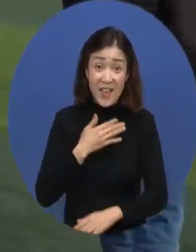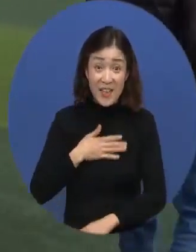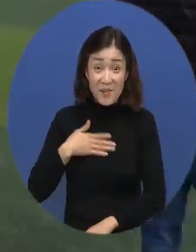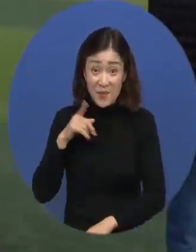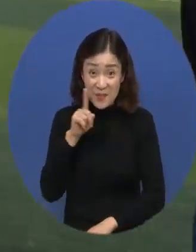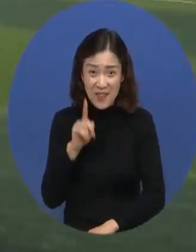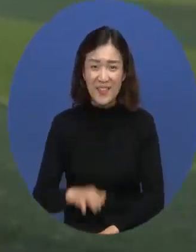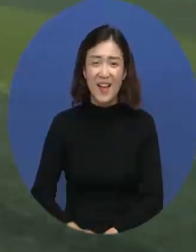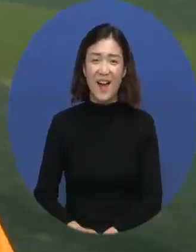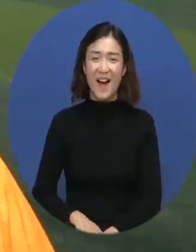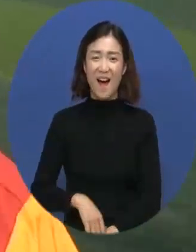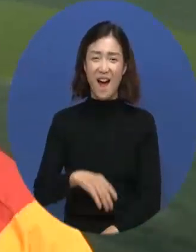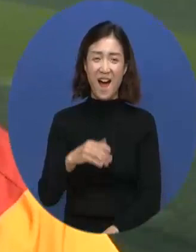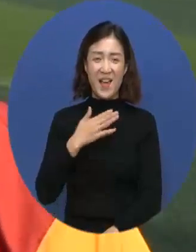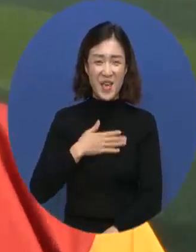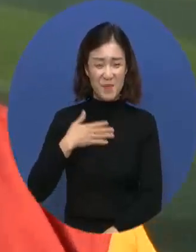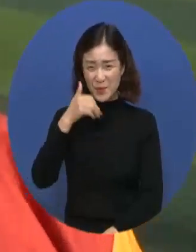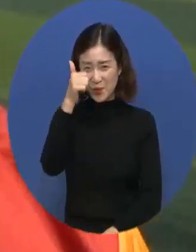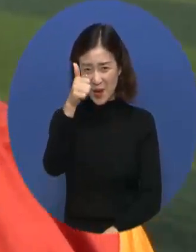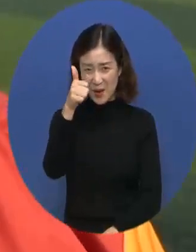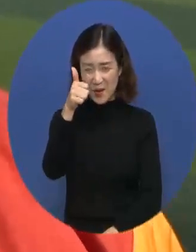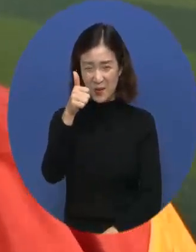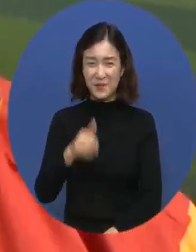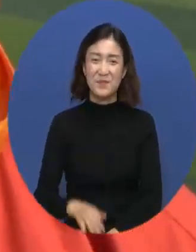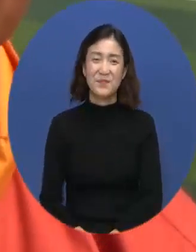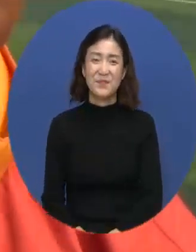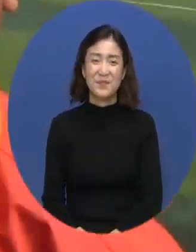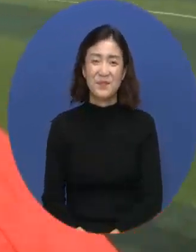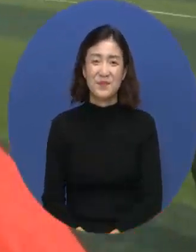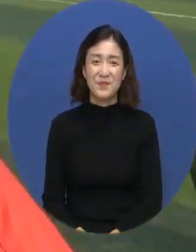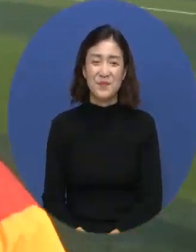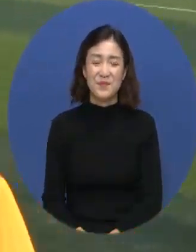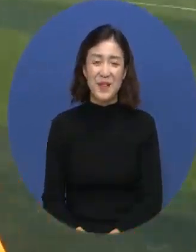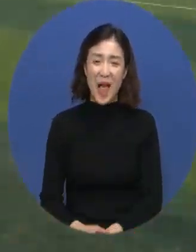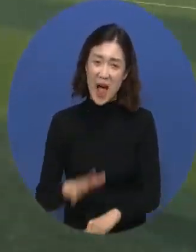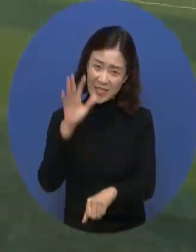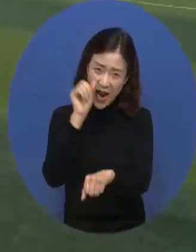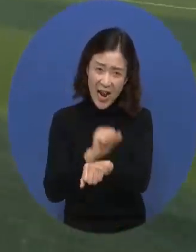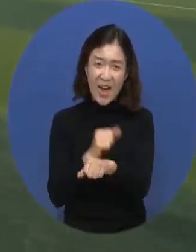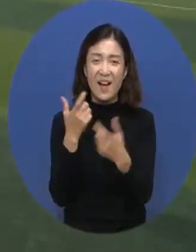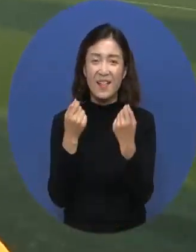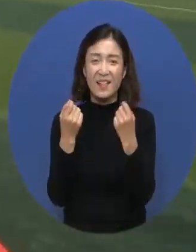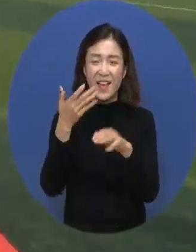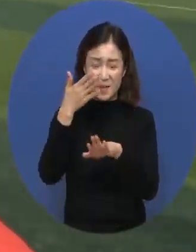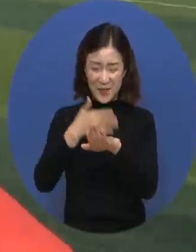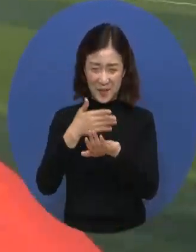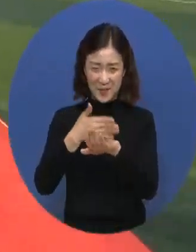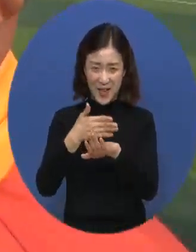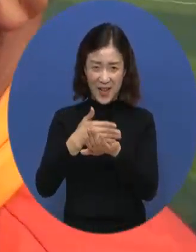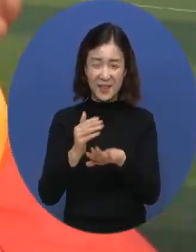기분 화이팅! 최고, 기분 최고! 잘하신 것 같으세요? 아, 감사합니다. 고맙습니다.